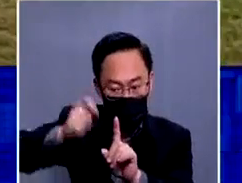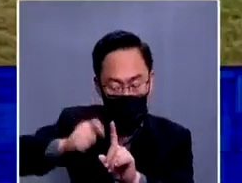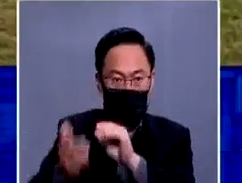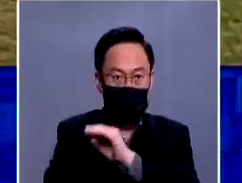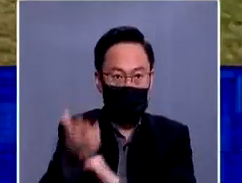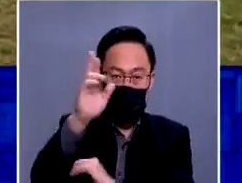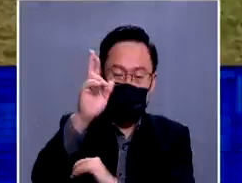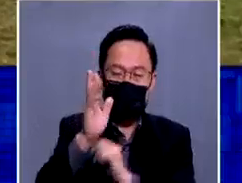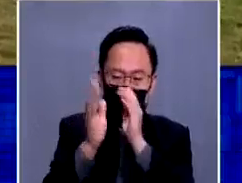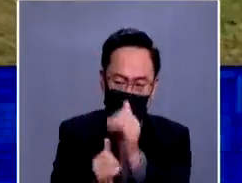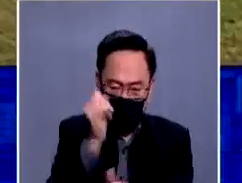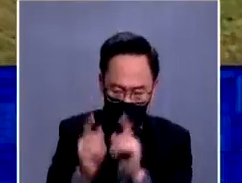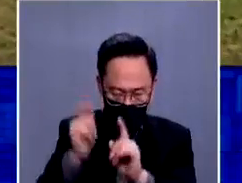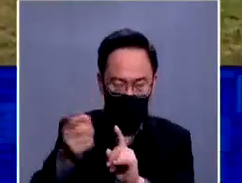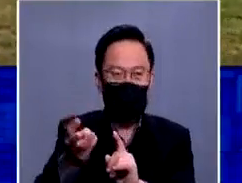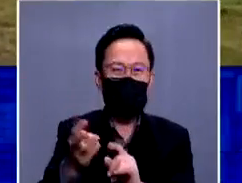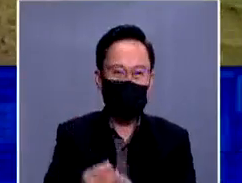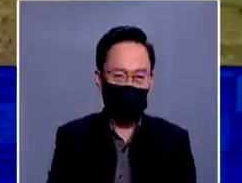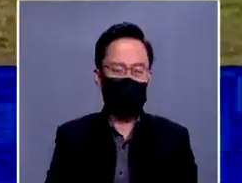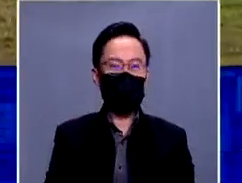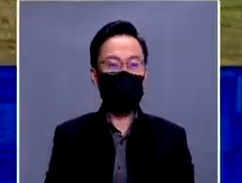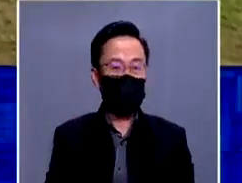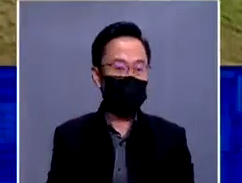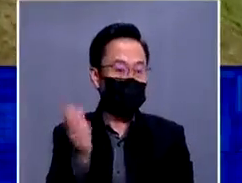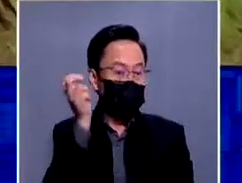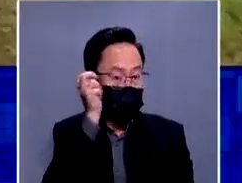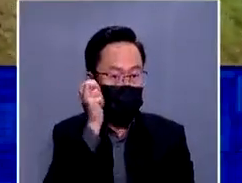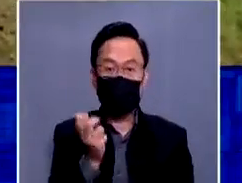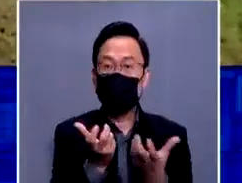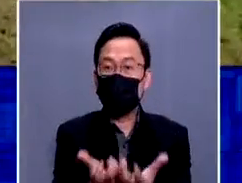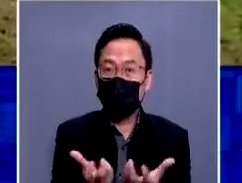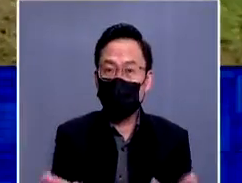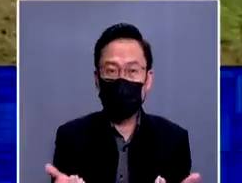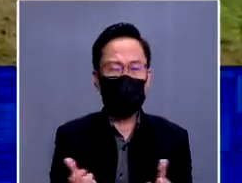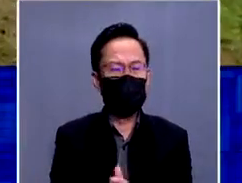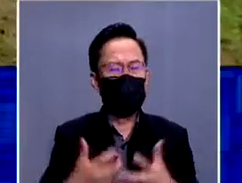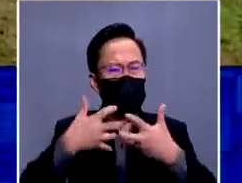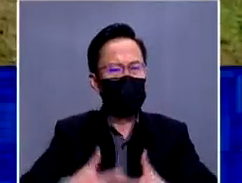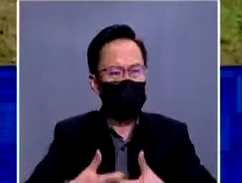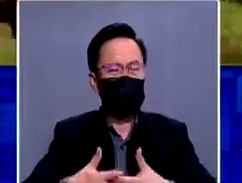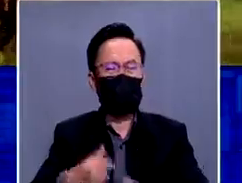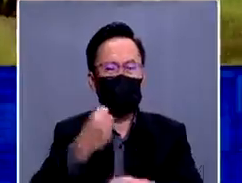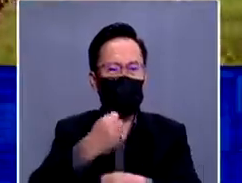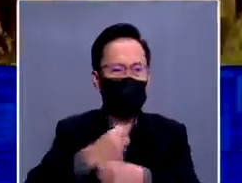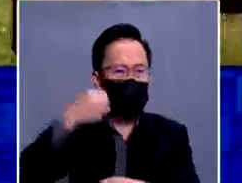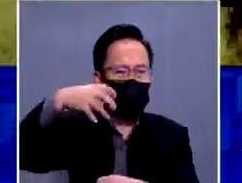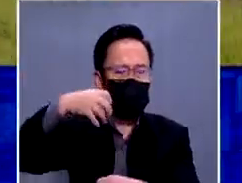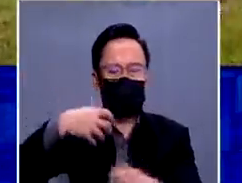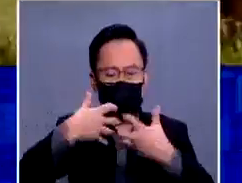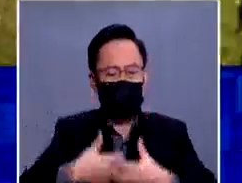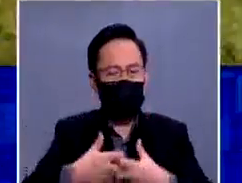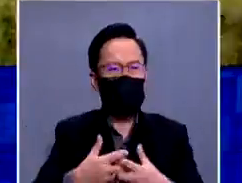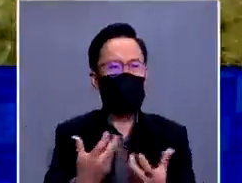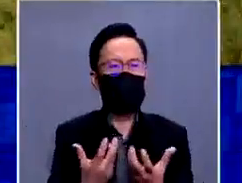บรรยากาศยังไม่ค่อยคึกคักส่วนอื่นๆก็มีนะคะโทรศัพท์มือถืออุปกรณ์สื่อสารเครื่องใช้สำนักงานถ้าทรัพย์สินไหนยังขายไม่